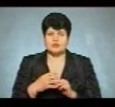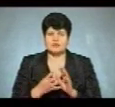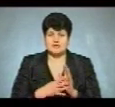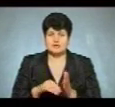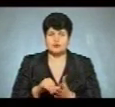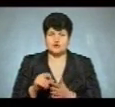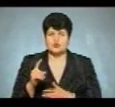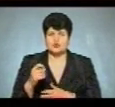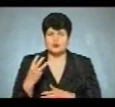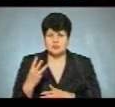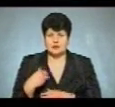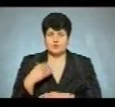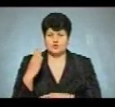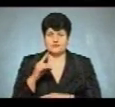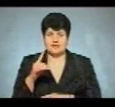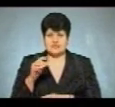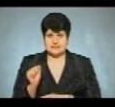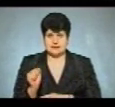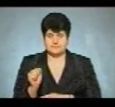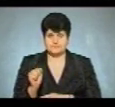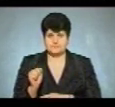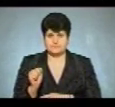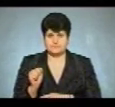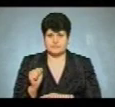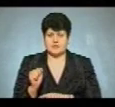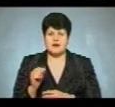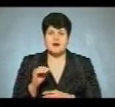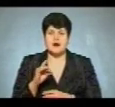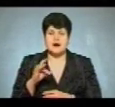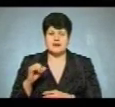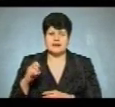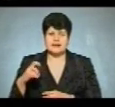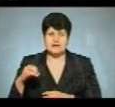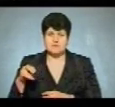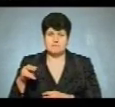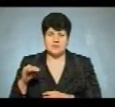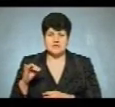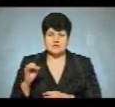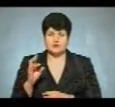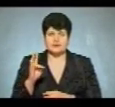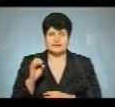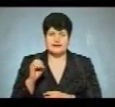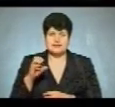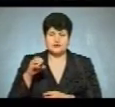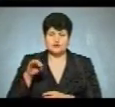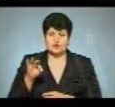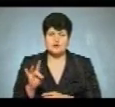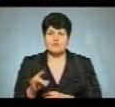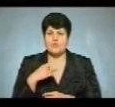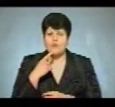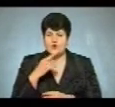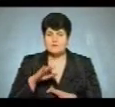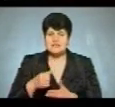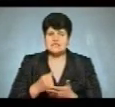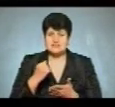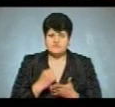присутніх 103 проголосували «за». Архієпископ Тернопільської і Кременецької православної церкви України Нестор каже, після затвердження